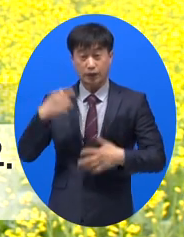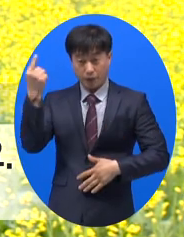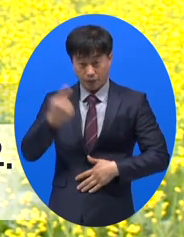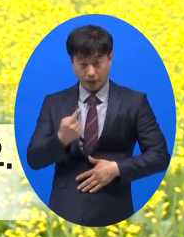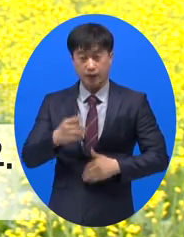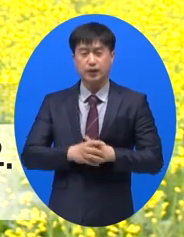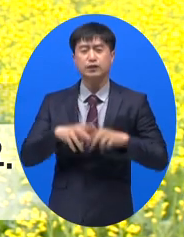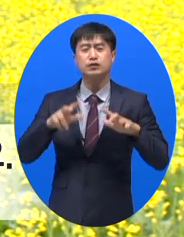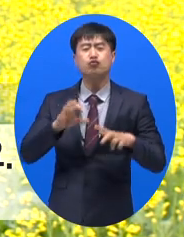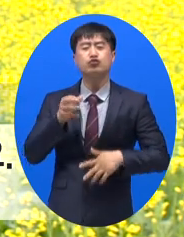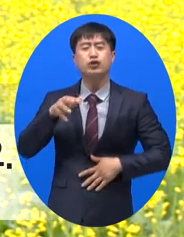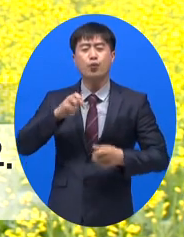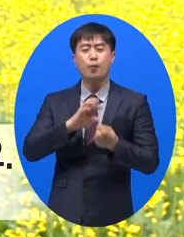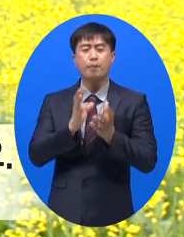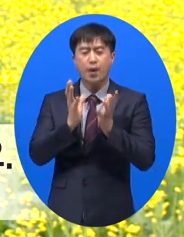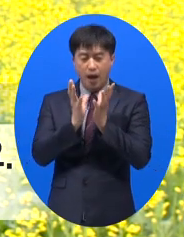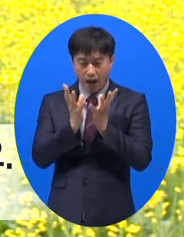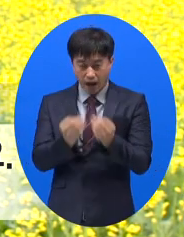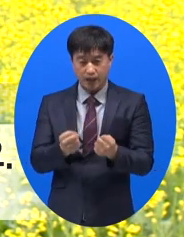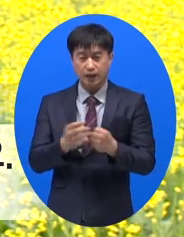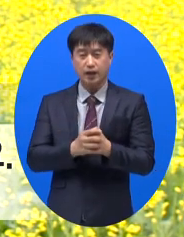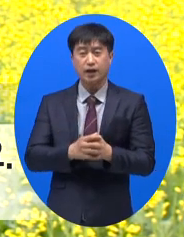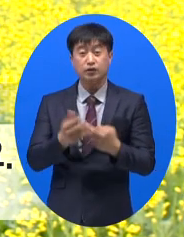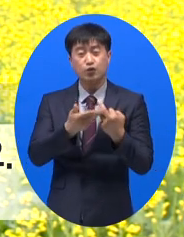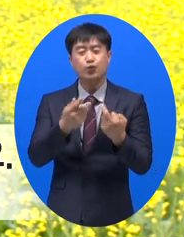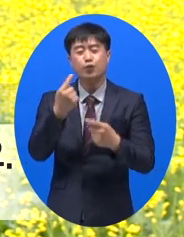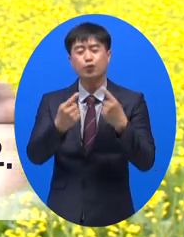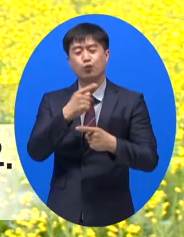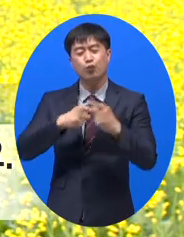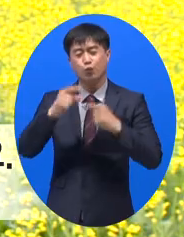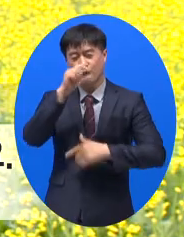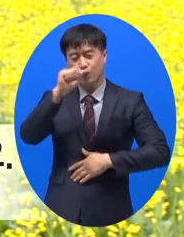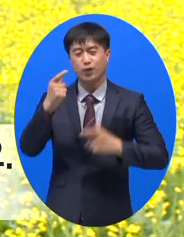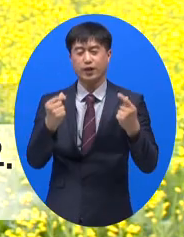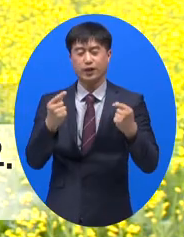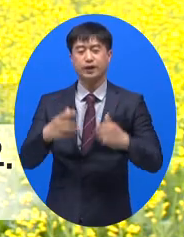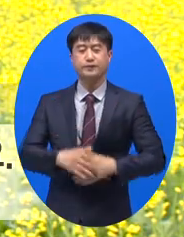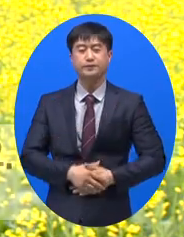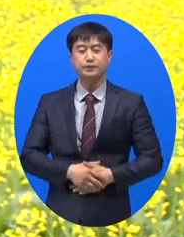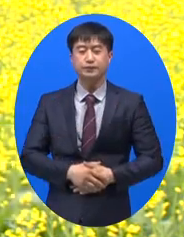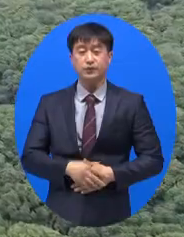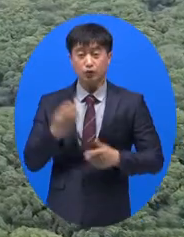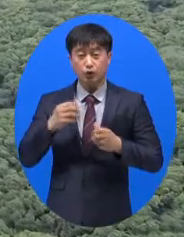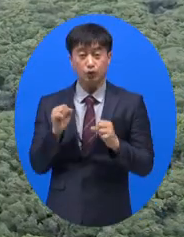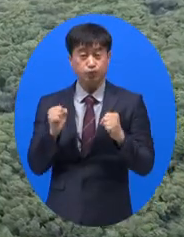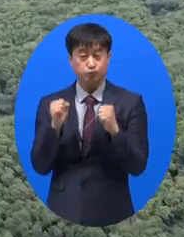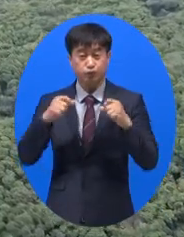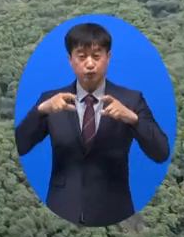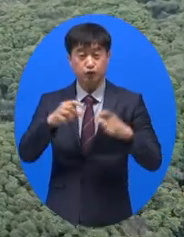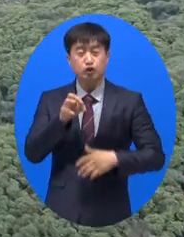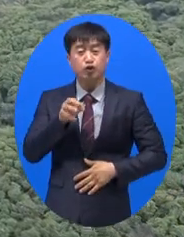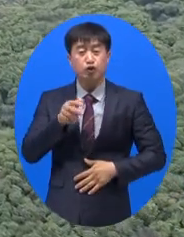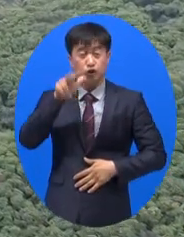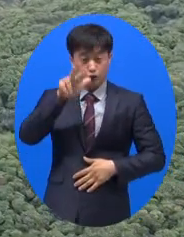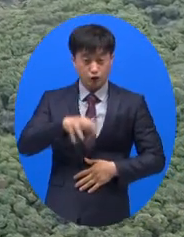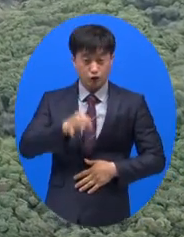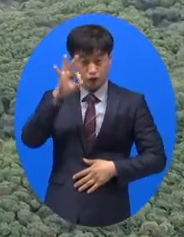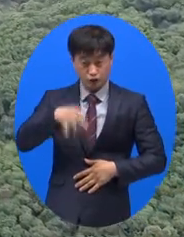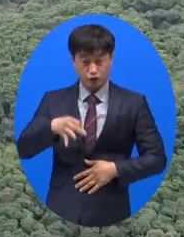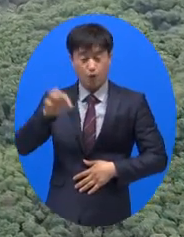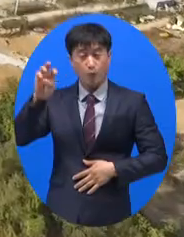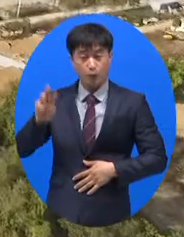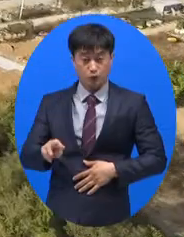근데 지금은 유체가 너무 많아서 어 제주도 보다 좋은것 같아요 포털 2 경기북부 연청 과